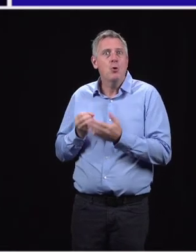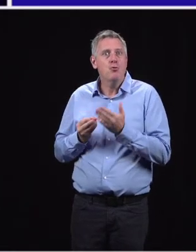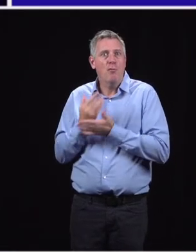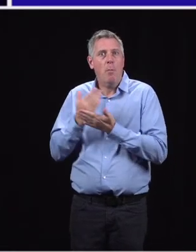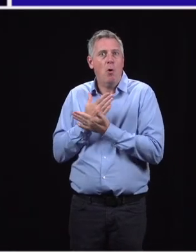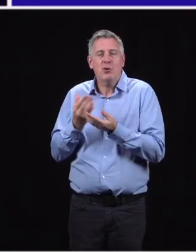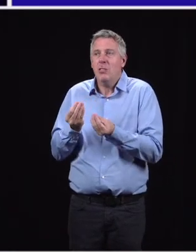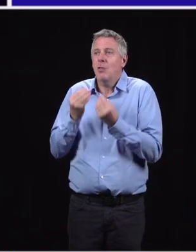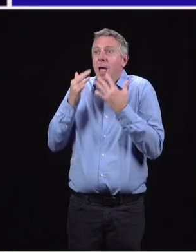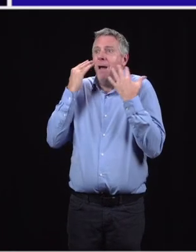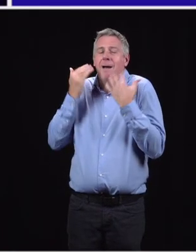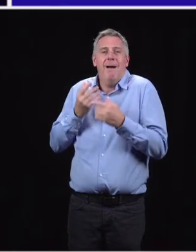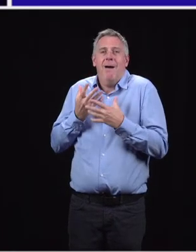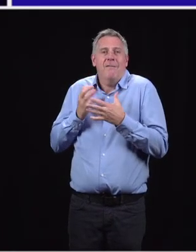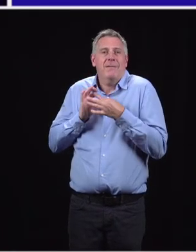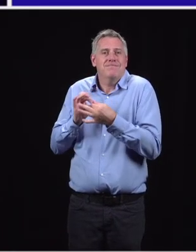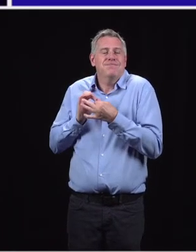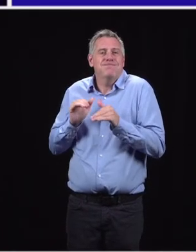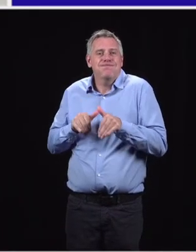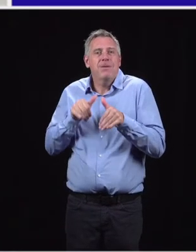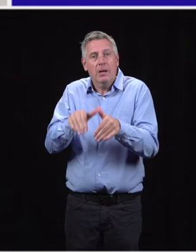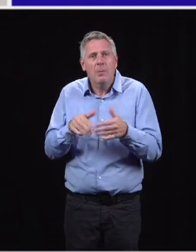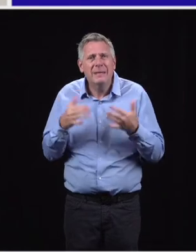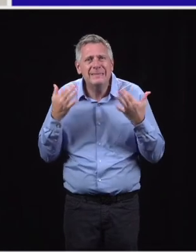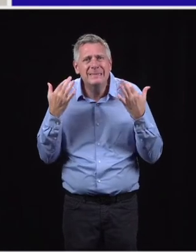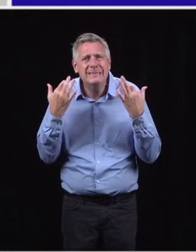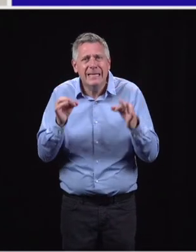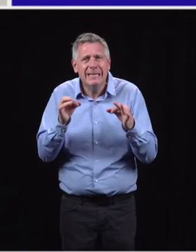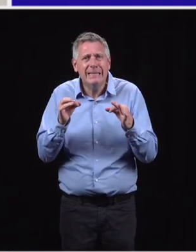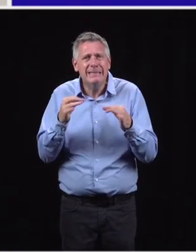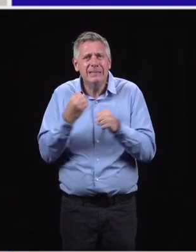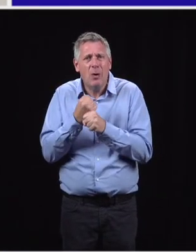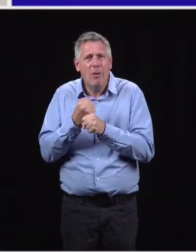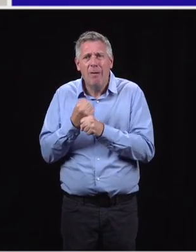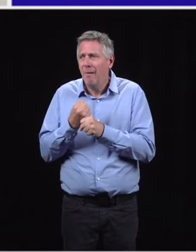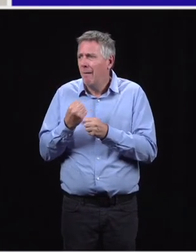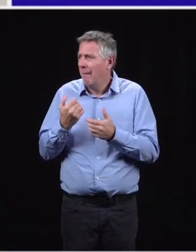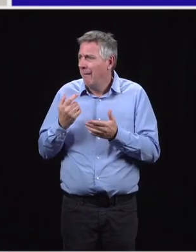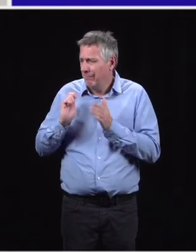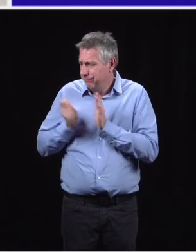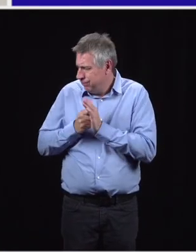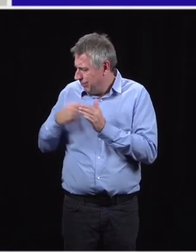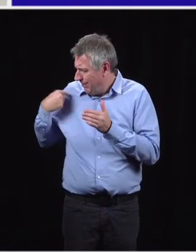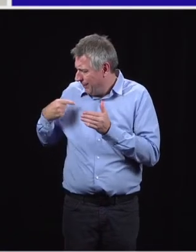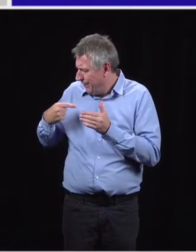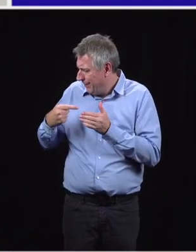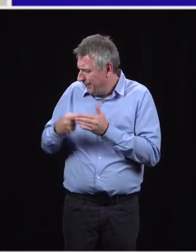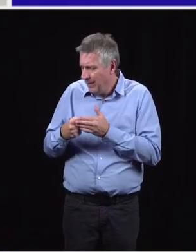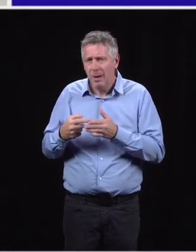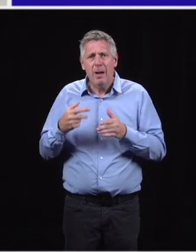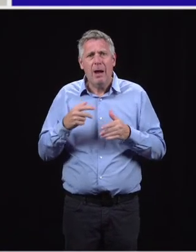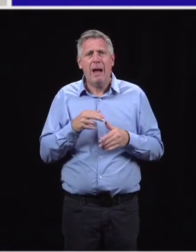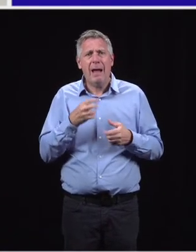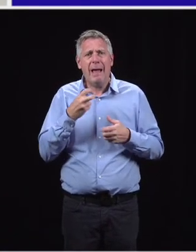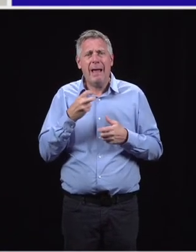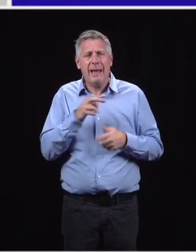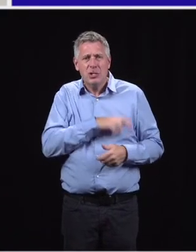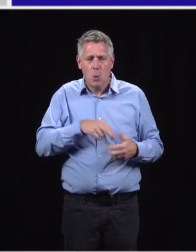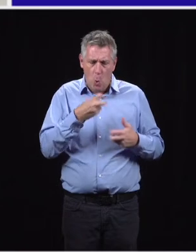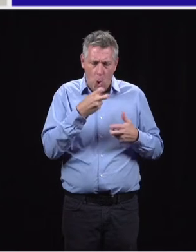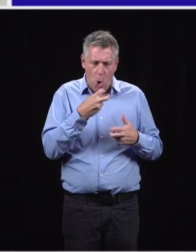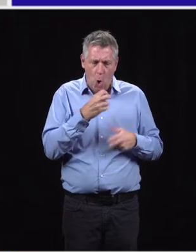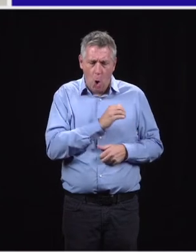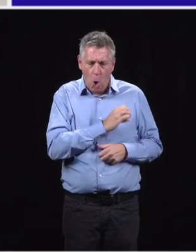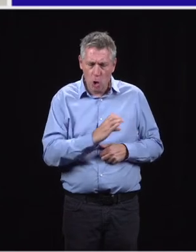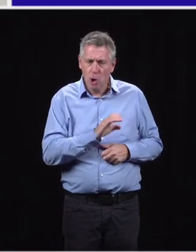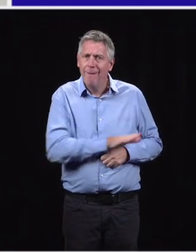préciser parce que là aujourd'hui c'est la dixième édition il y en a une oeuf et ça a commencé je crois en Occitanie et ils ont fait depuis le Tour